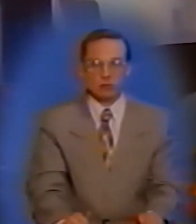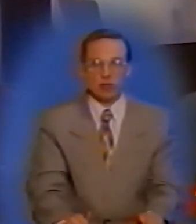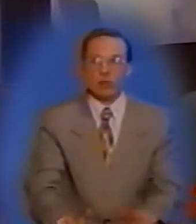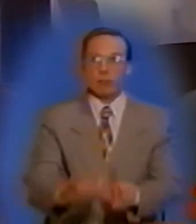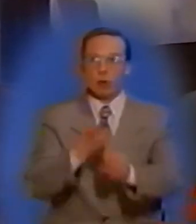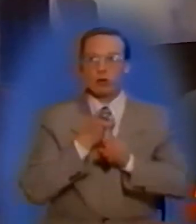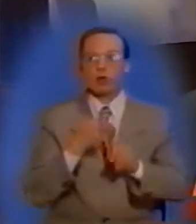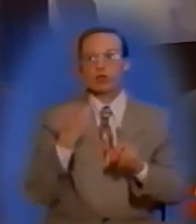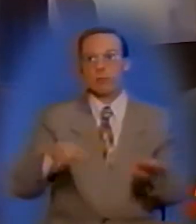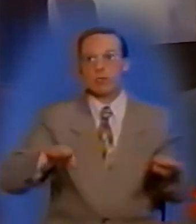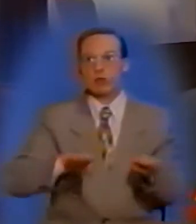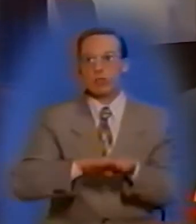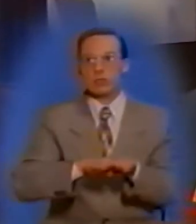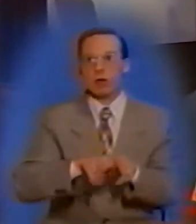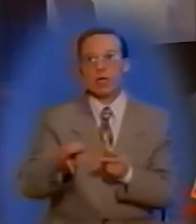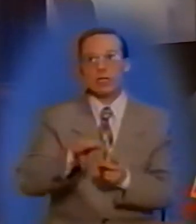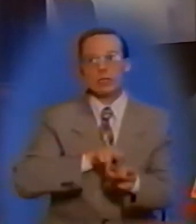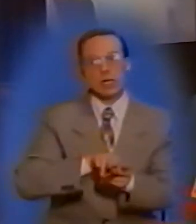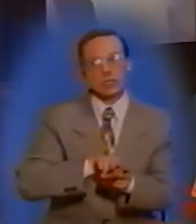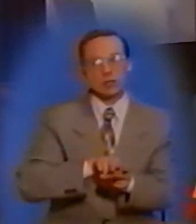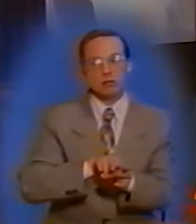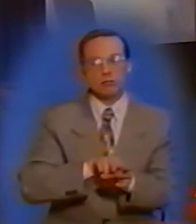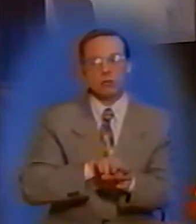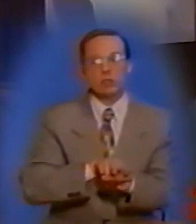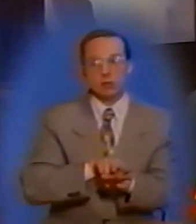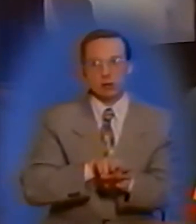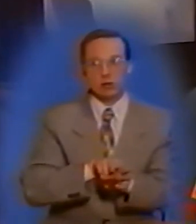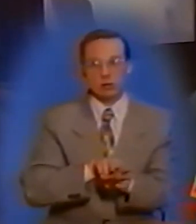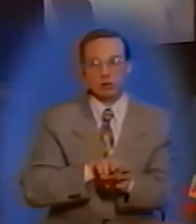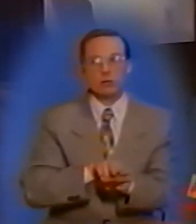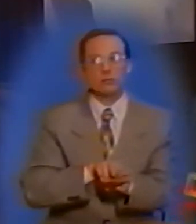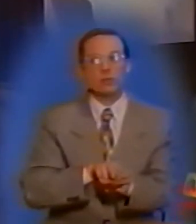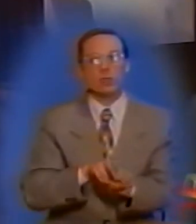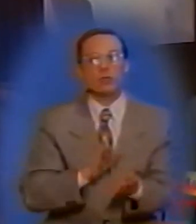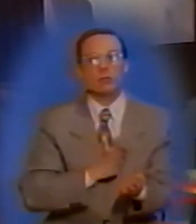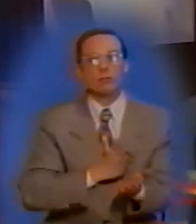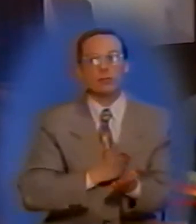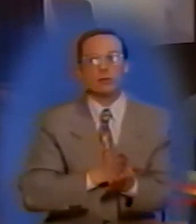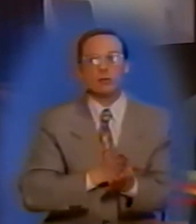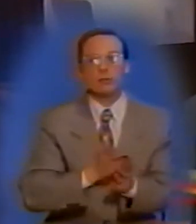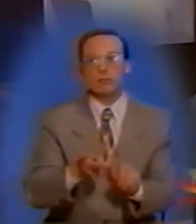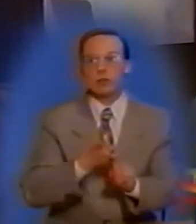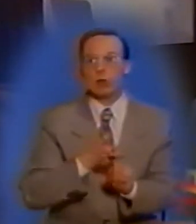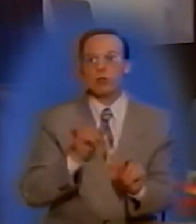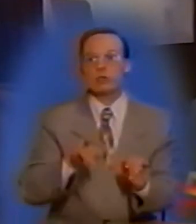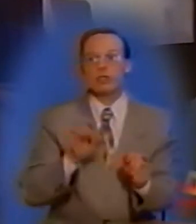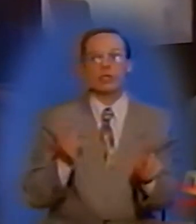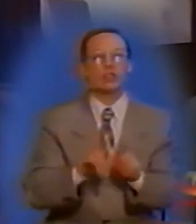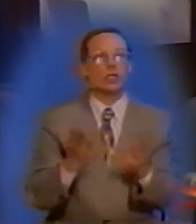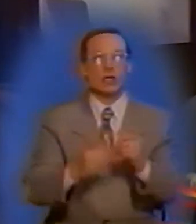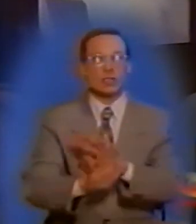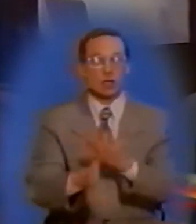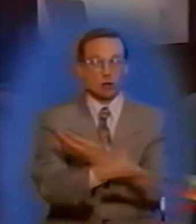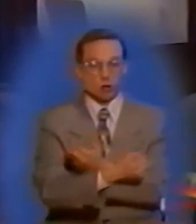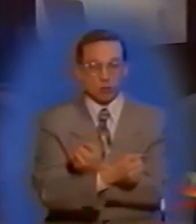potraukis tos pačios lyties asmeniui dar savaime nereiškia homoseksualizmo. Tai gali būti dėl įvairių kitų